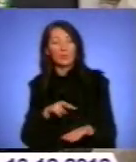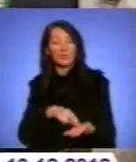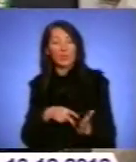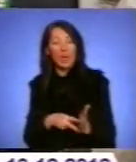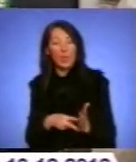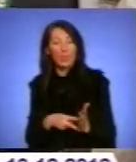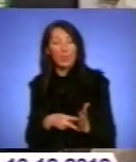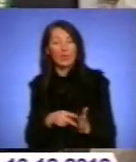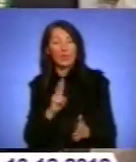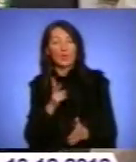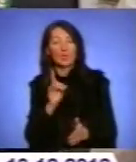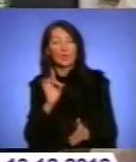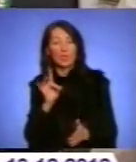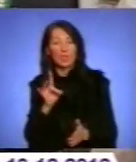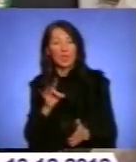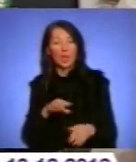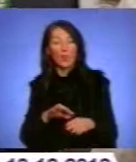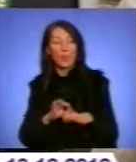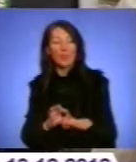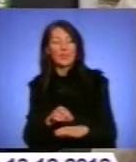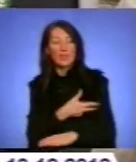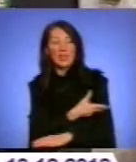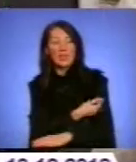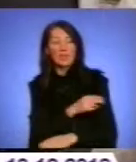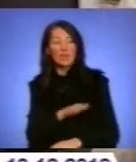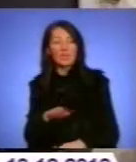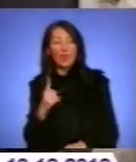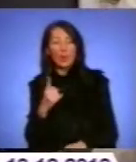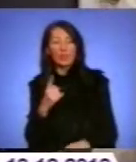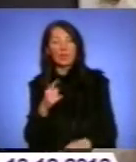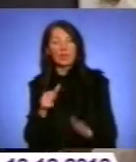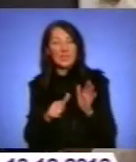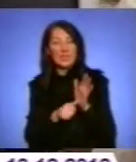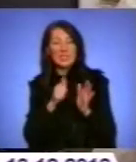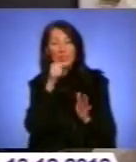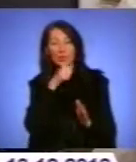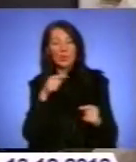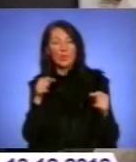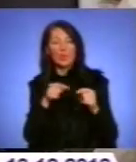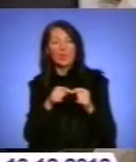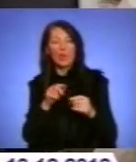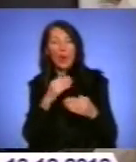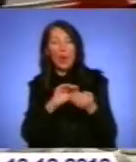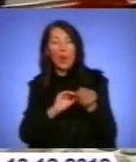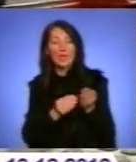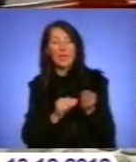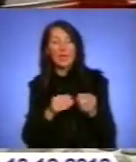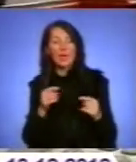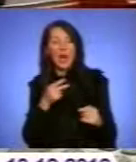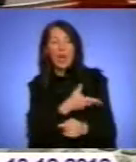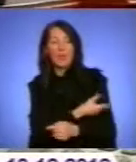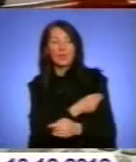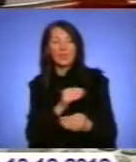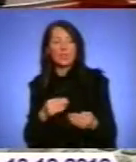Планово кір проводиться щеплення, це дітям в 1 і 6 років згідно календаря профілактичних щеплень. Якщо дитина